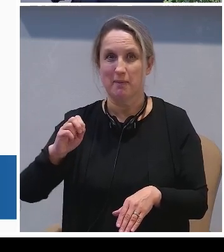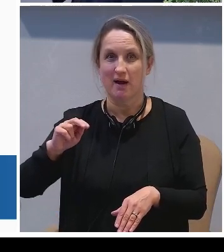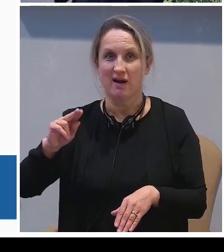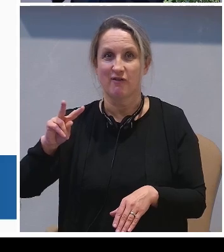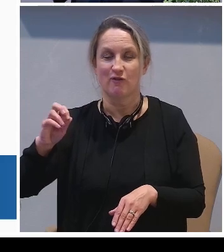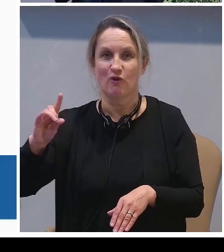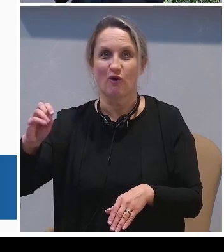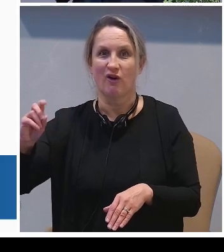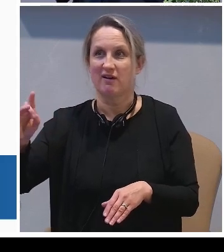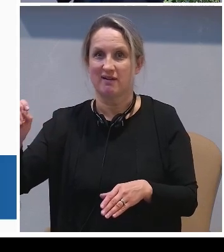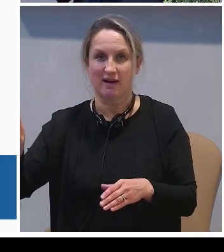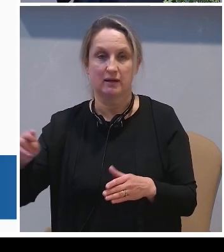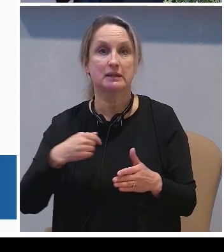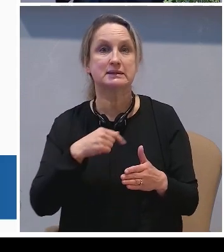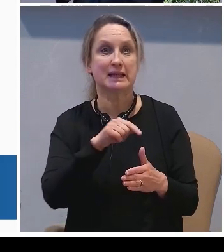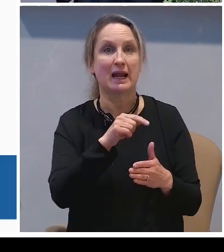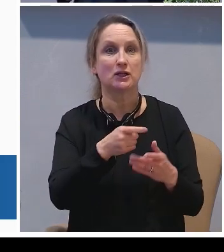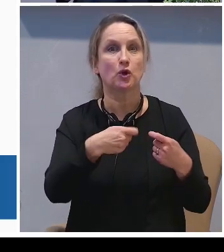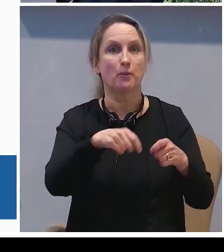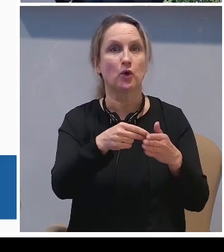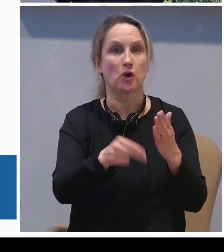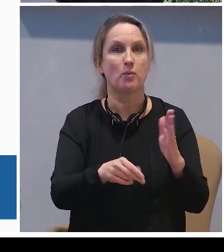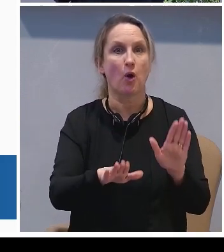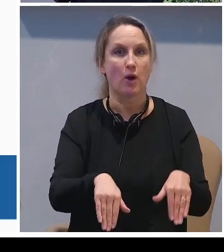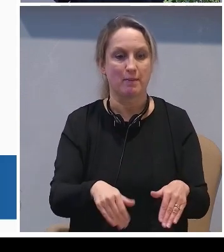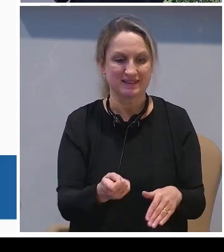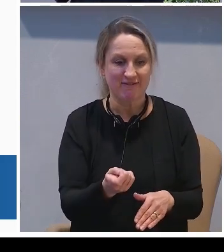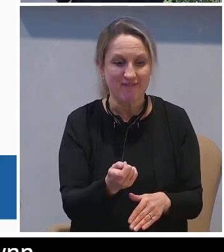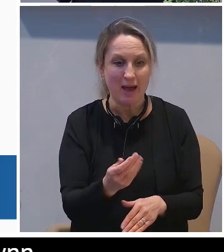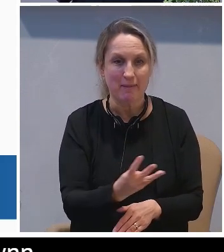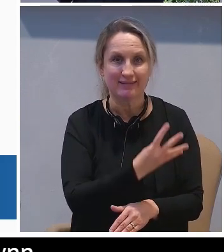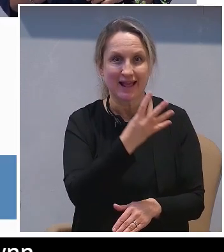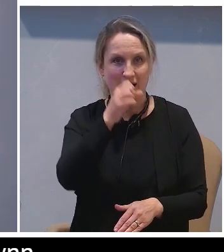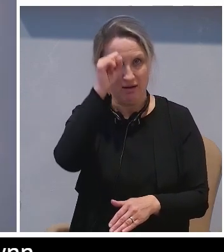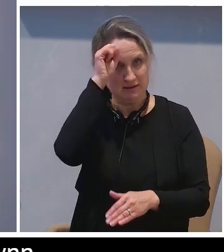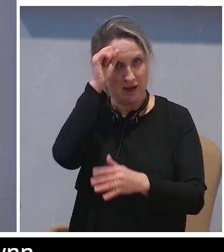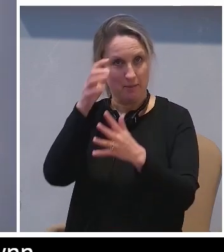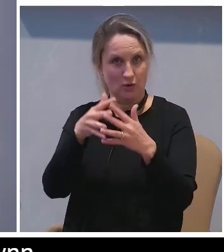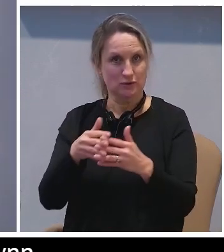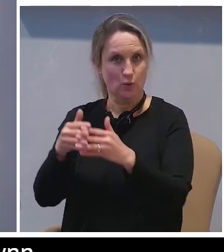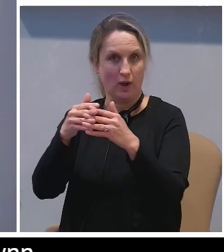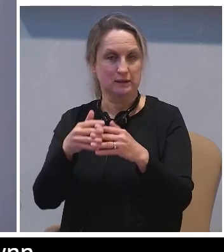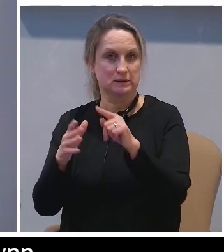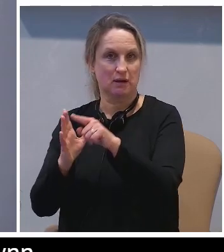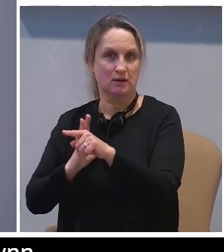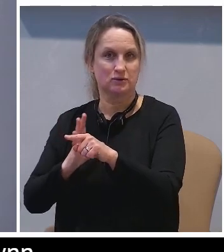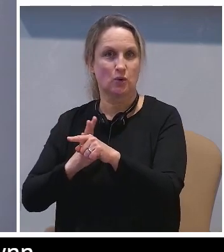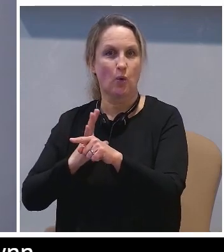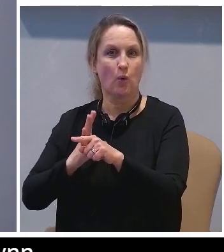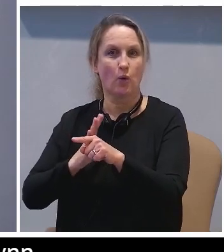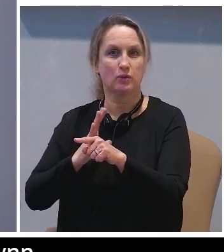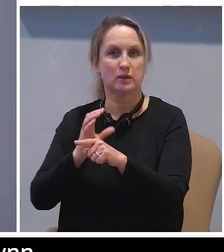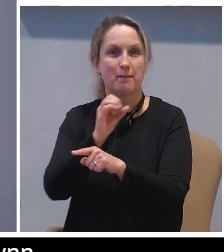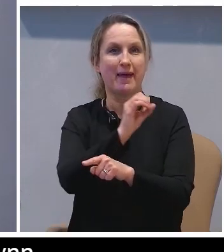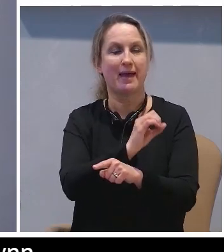olemas müügiluba FDA It poolt currently vähemalt has marketing 4-aastastele poistele marketing USA-s ja authorization ootame in the EMA US ehk for siis boys